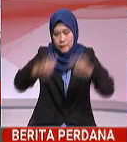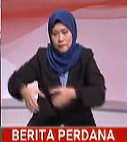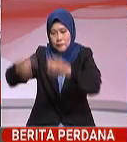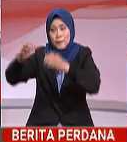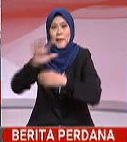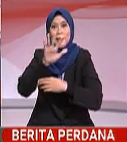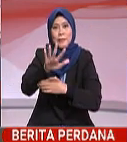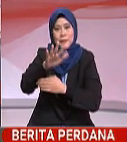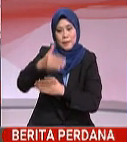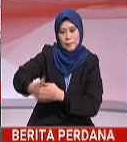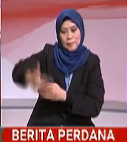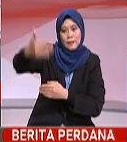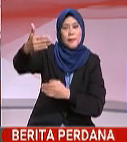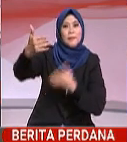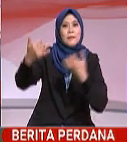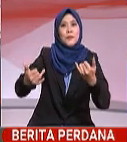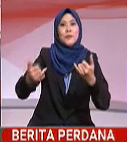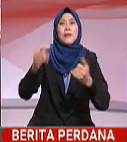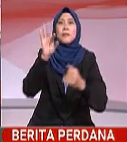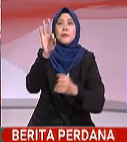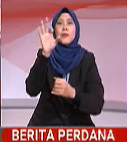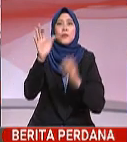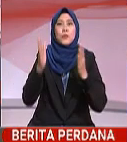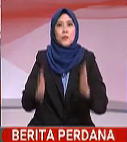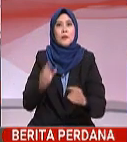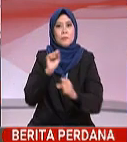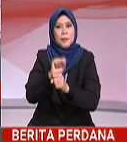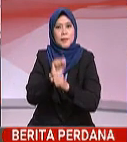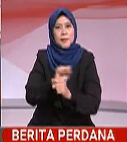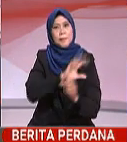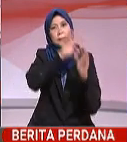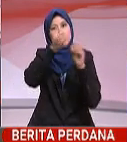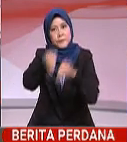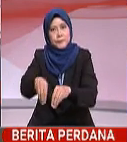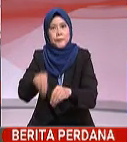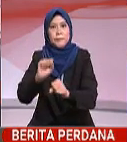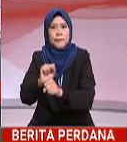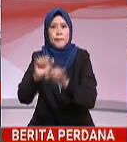boleh menempatkan sehingga 900 orang pekerja industri.